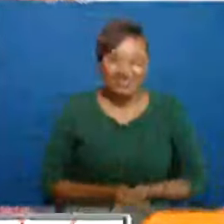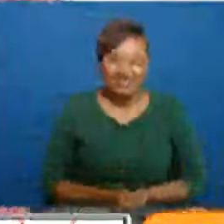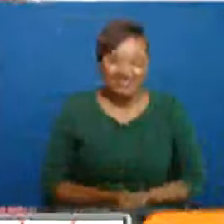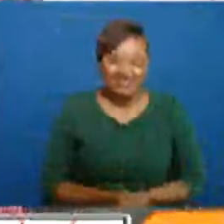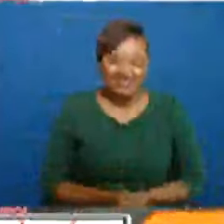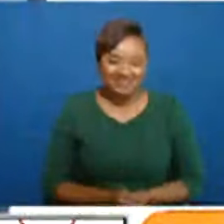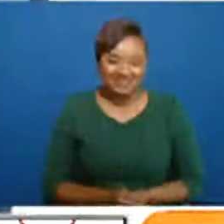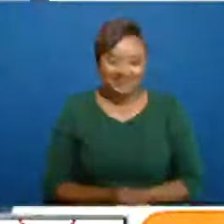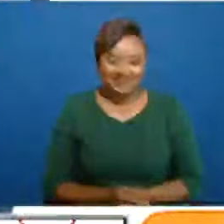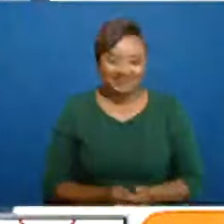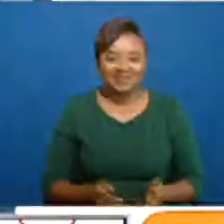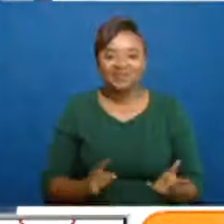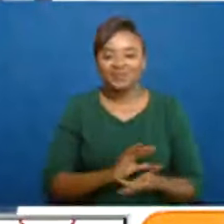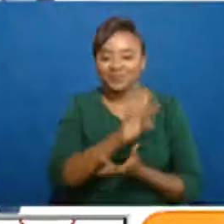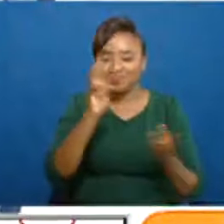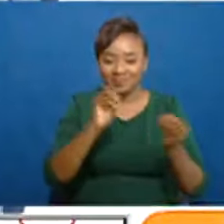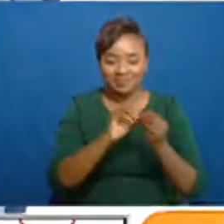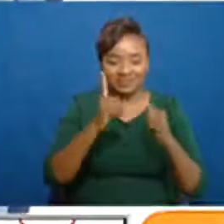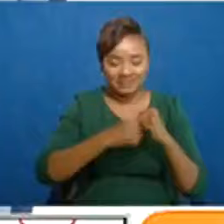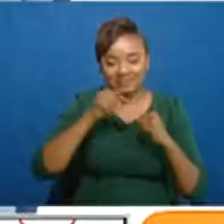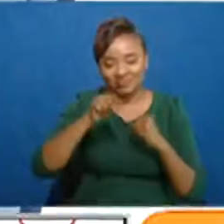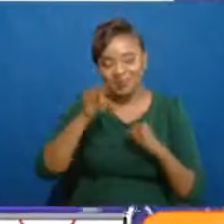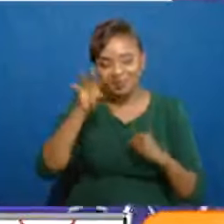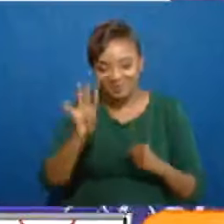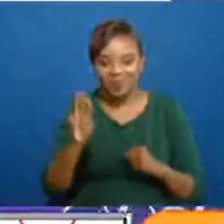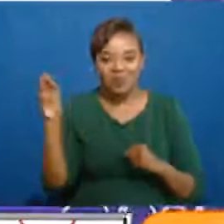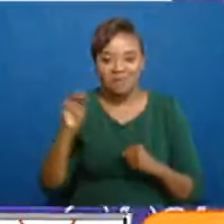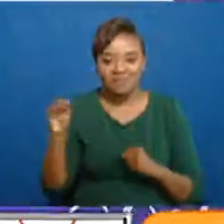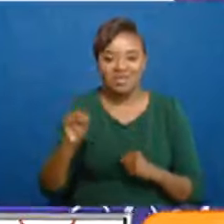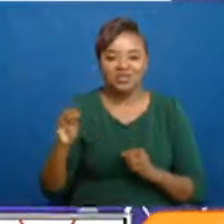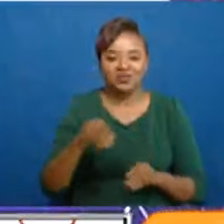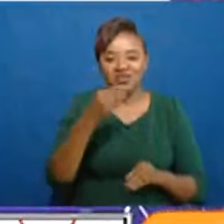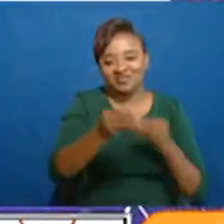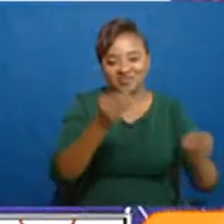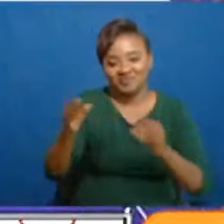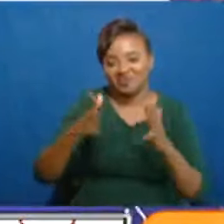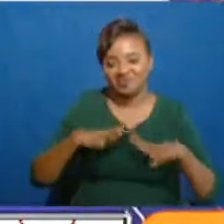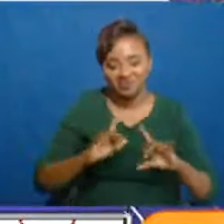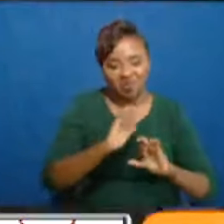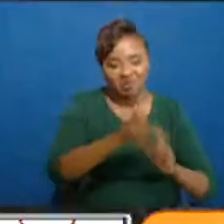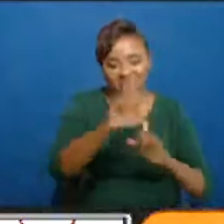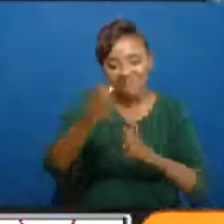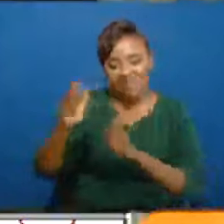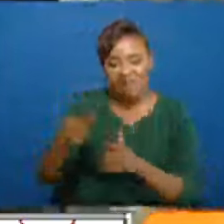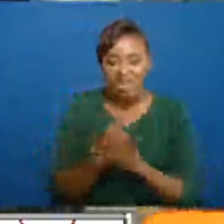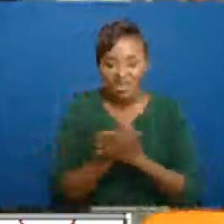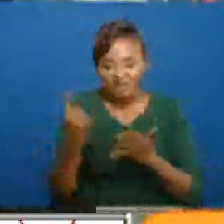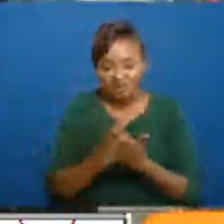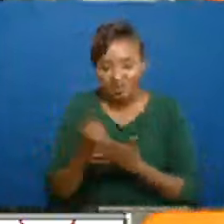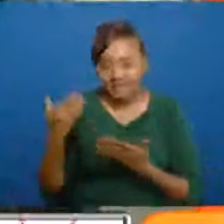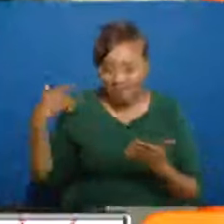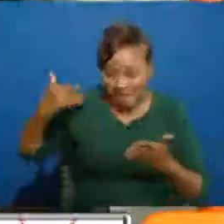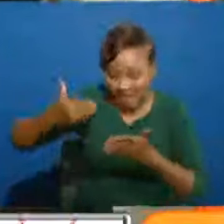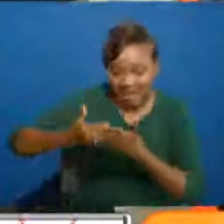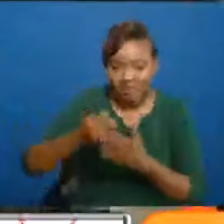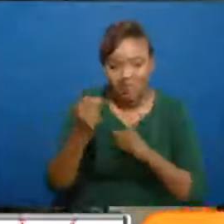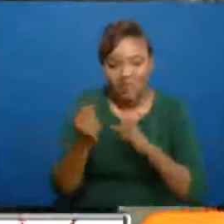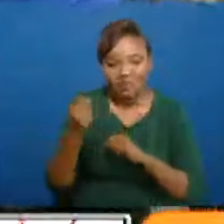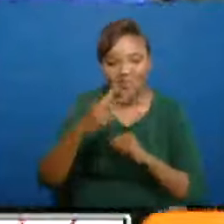Shabiki.com imetoa shilingi milioni 6.4 kwa washindi wa bonasi za shabiki midweek jackpot kwa miezi saba